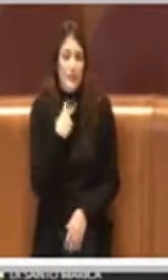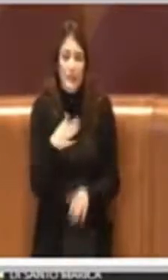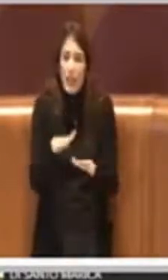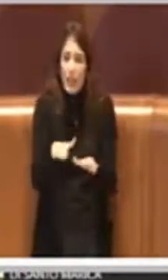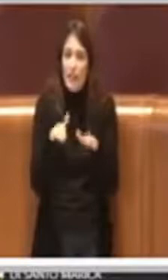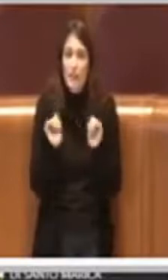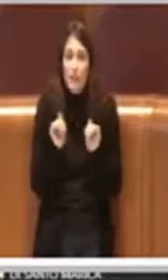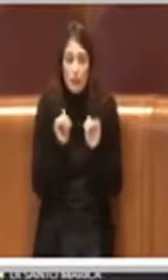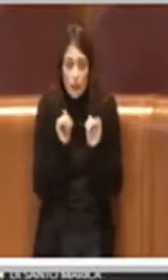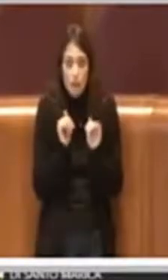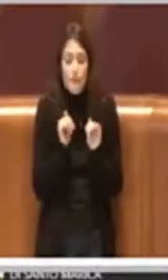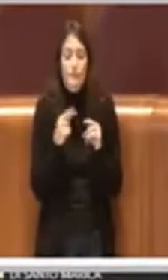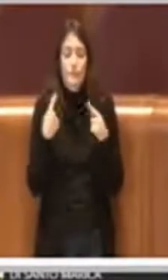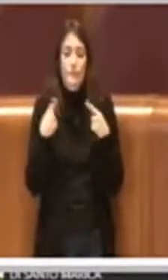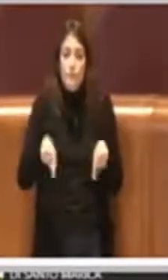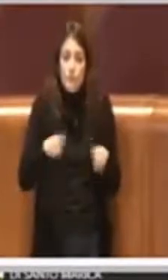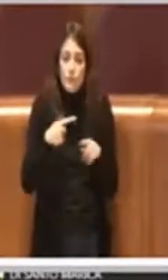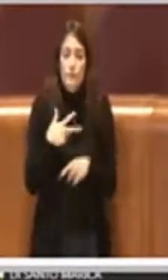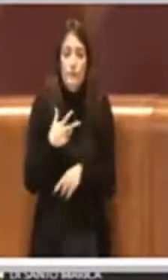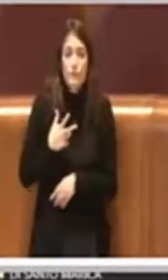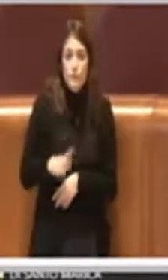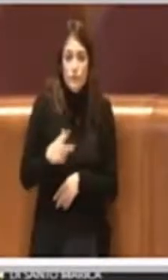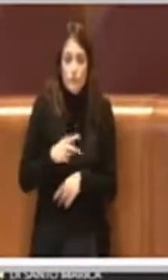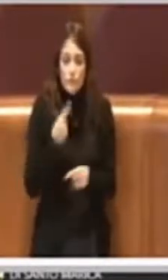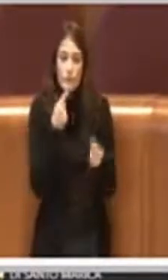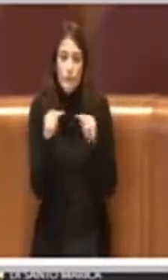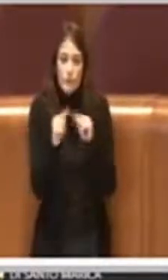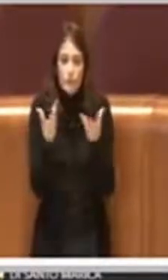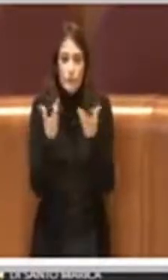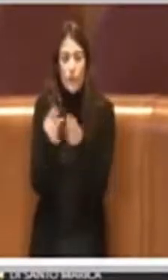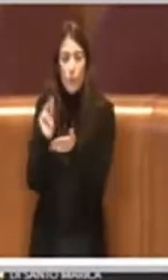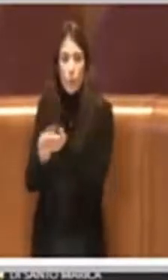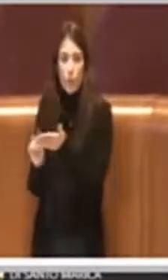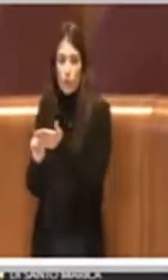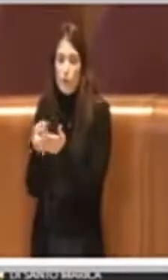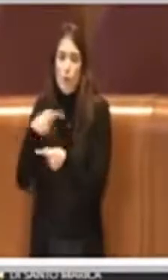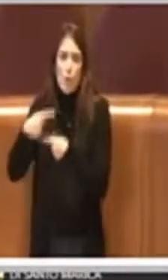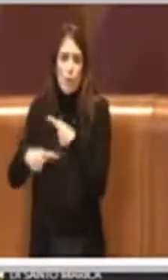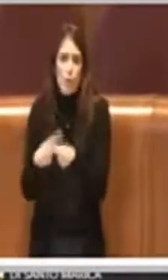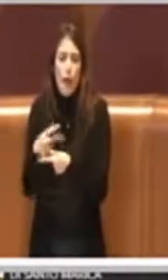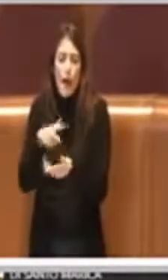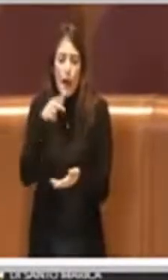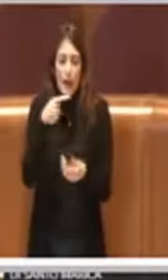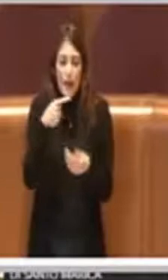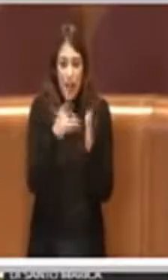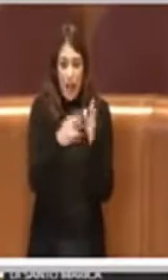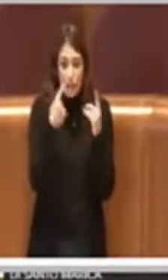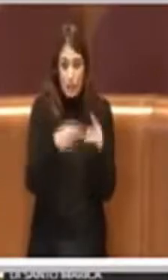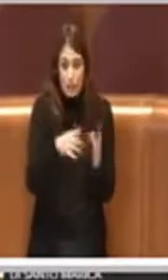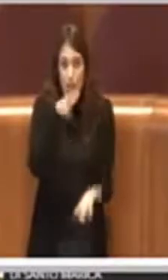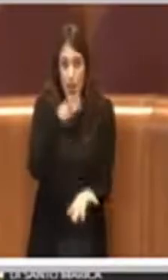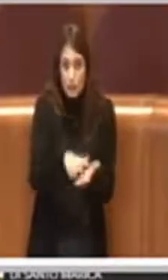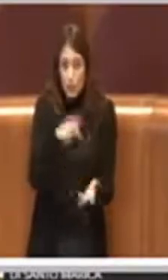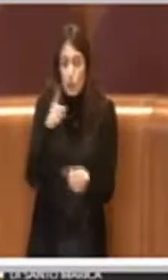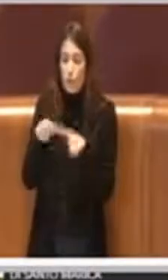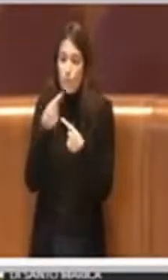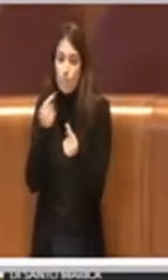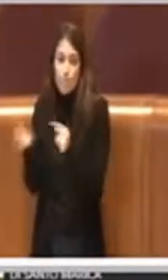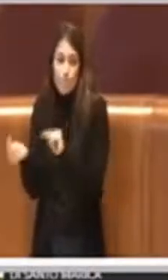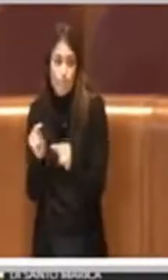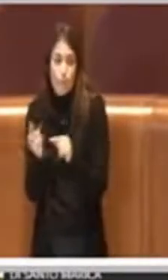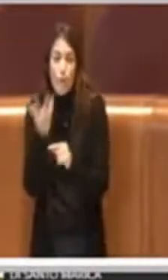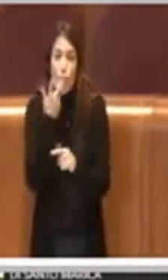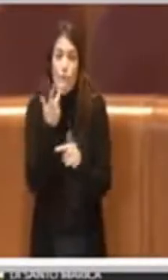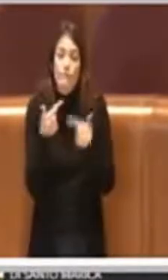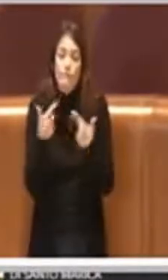ritirarli. Speriamo, con la discussione con gli uffici che continueremo dopo l'approvazione di questa delibera a portare avanti, di poter far